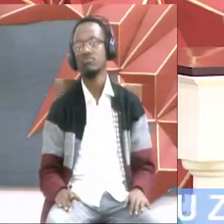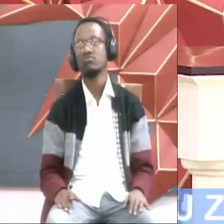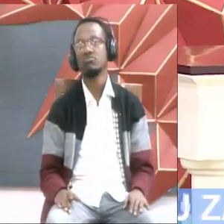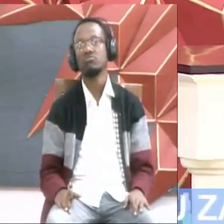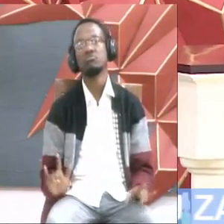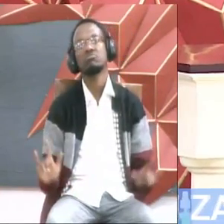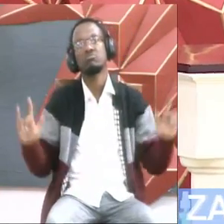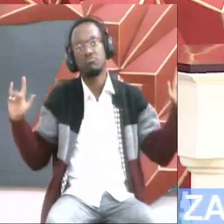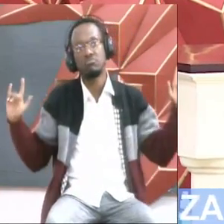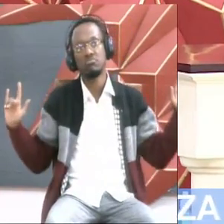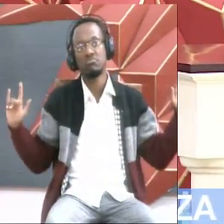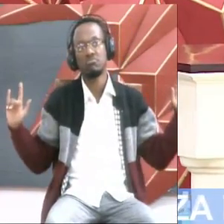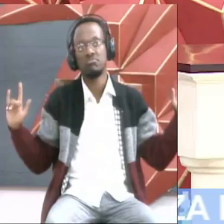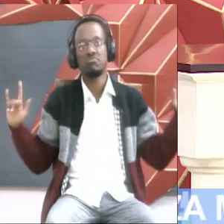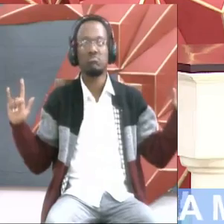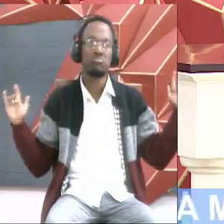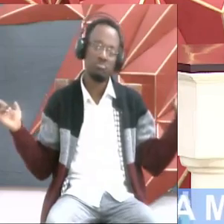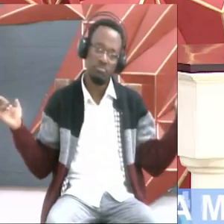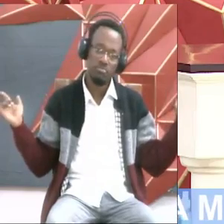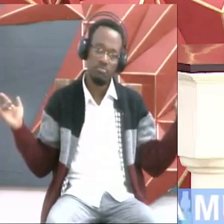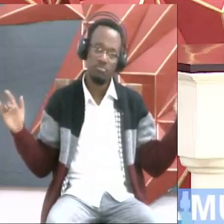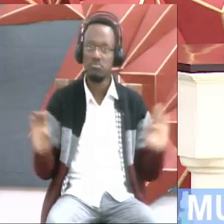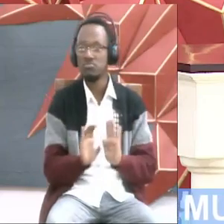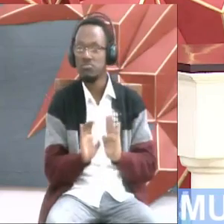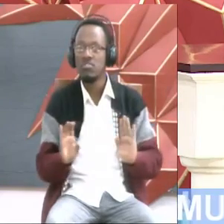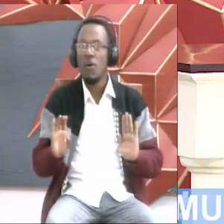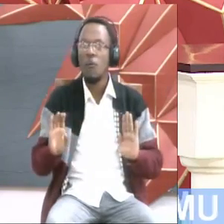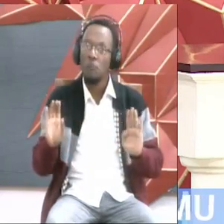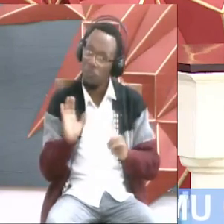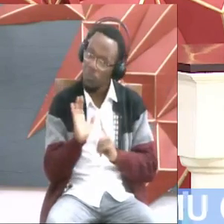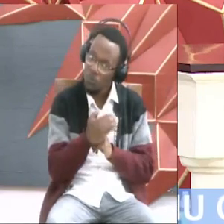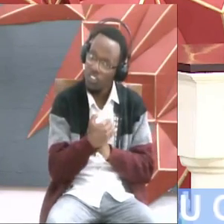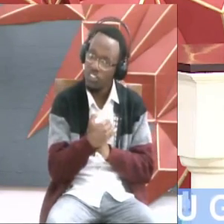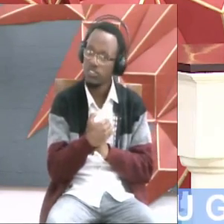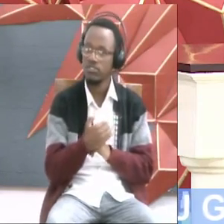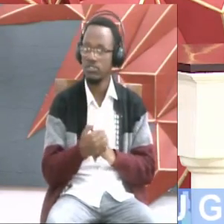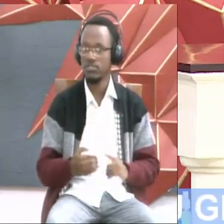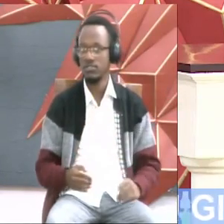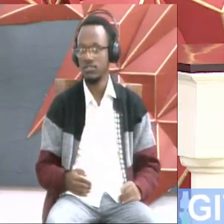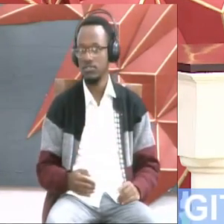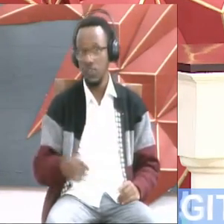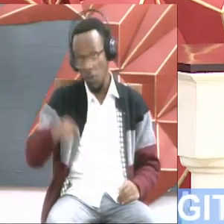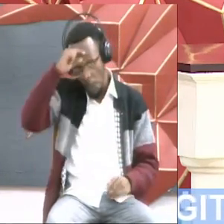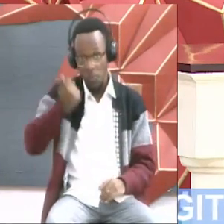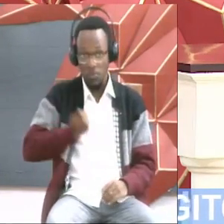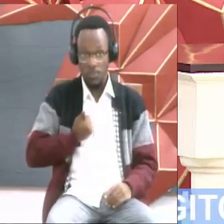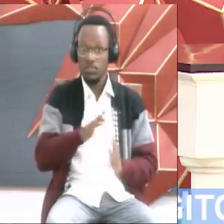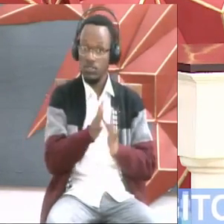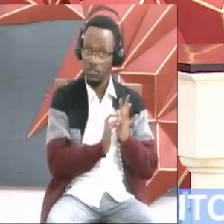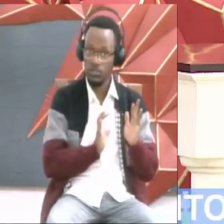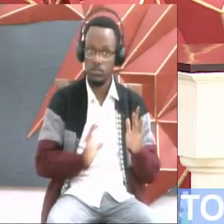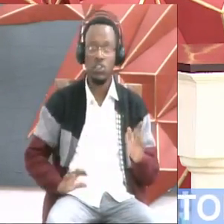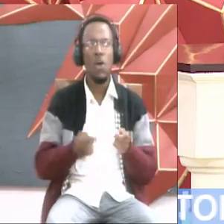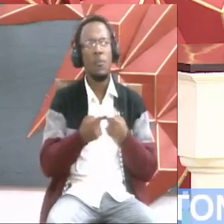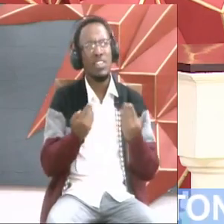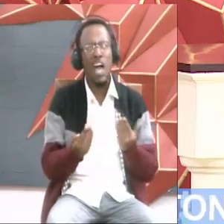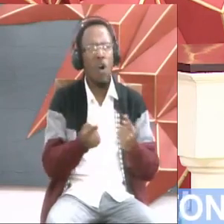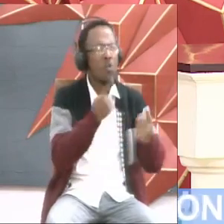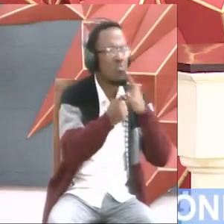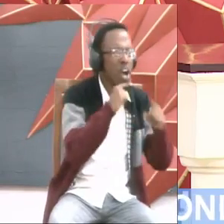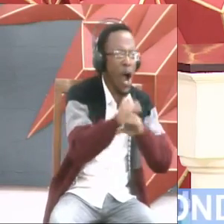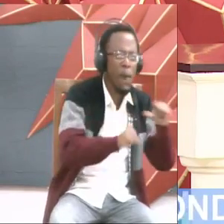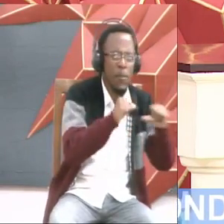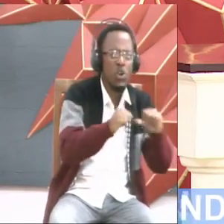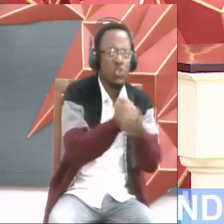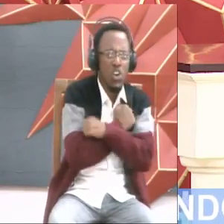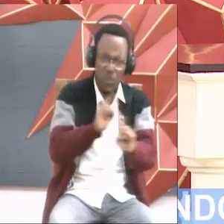kondisiyo y'umugeni, ntihariho kuruvuga uyu munsi, ariko uyu munsi hariho